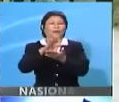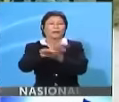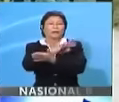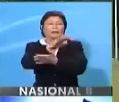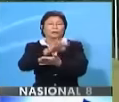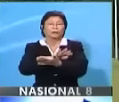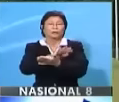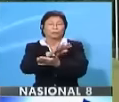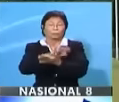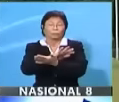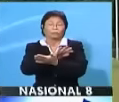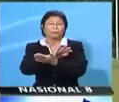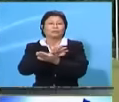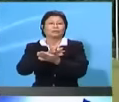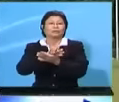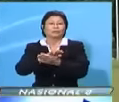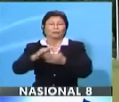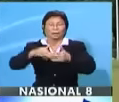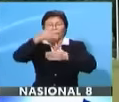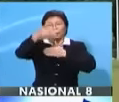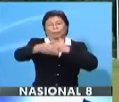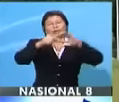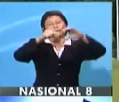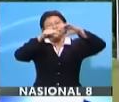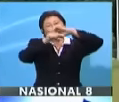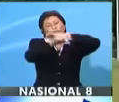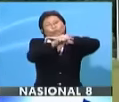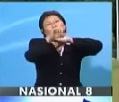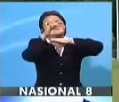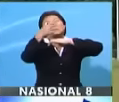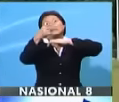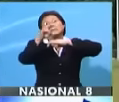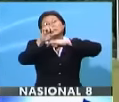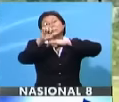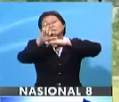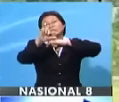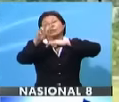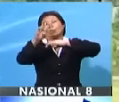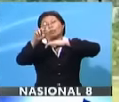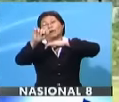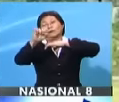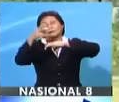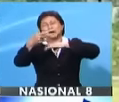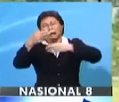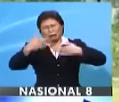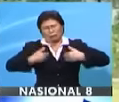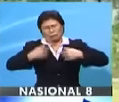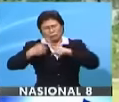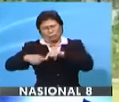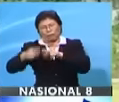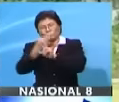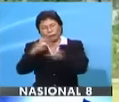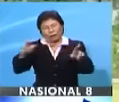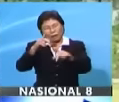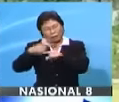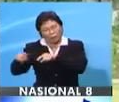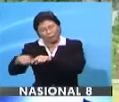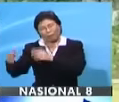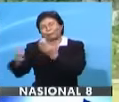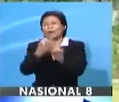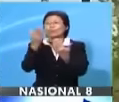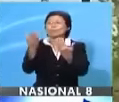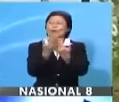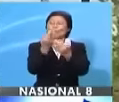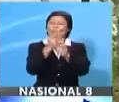Tuanku Layatul Shahrin di hadapan Gua Cenderawasih. Taman Awam Bukit Lagi menyediakan pelbagai kemudahan rekreasi